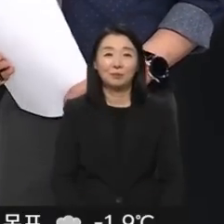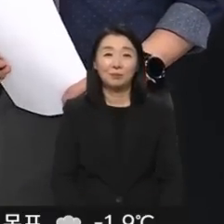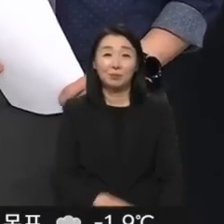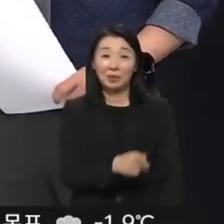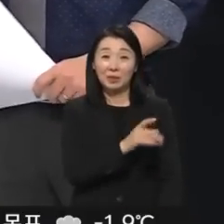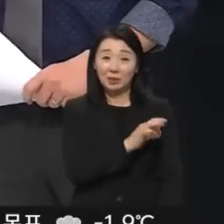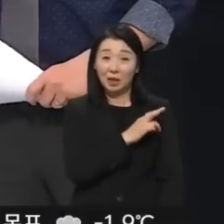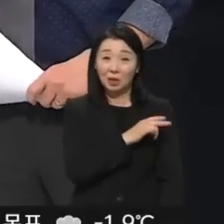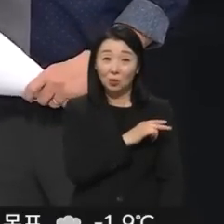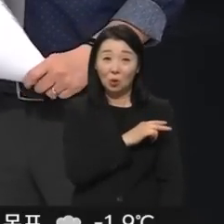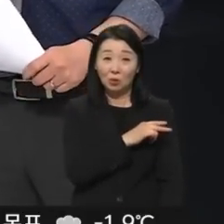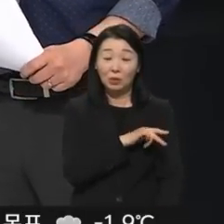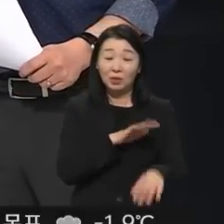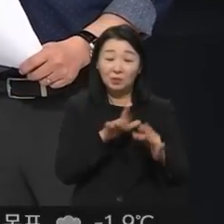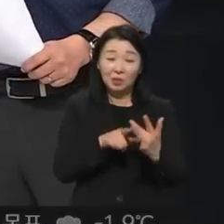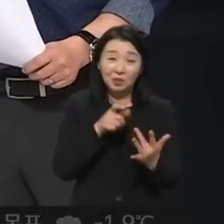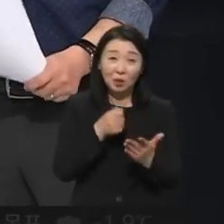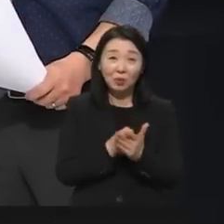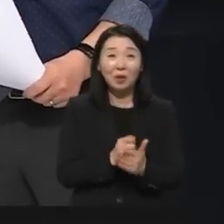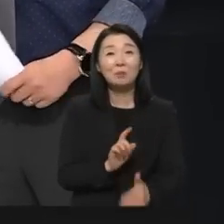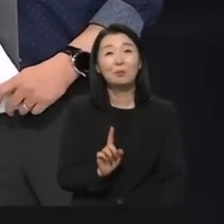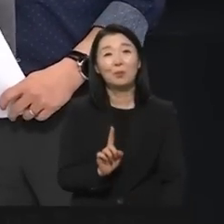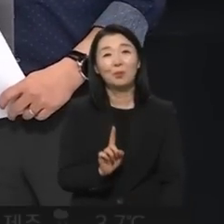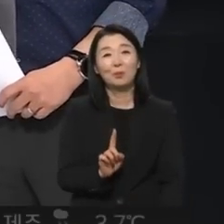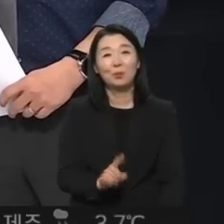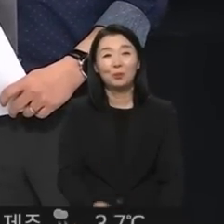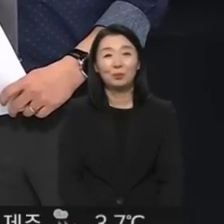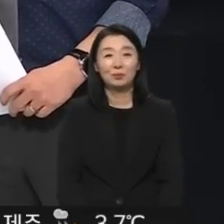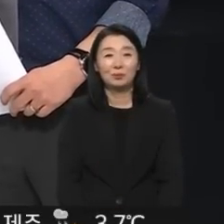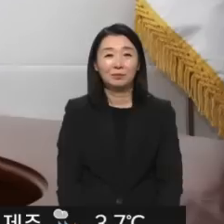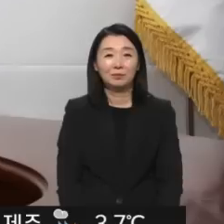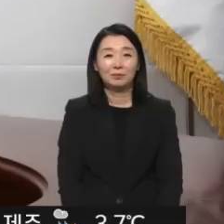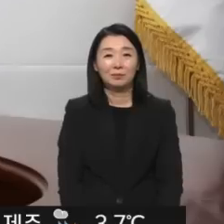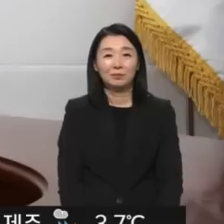장 의원, 과연 어떤 선택을 하게 될까요?